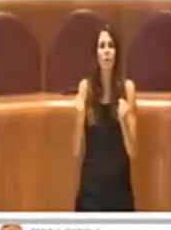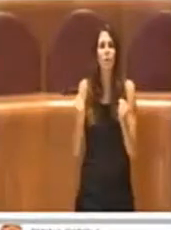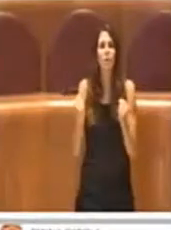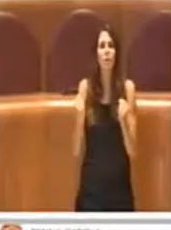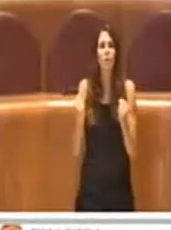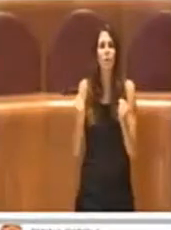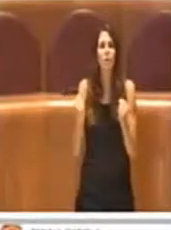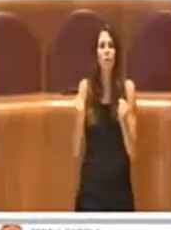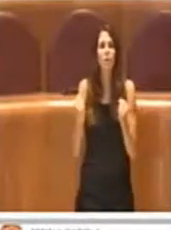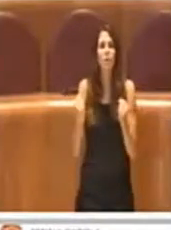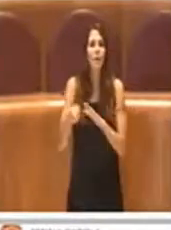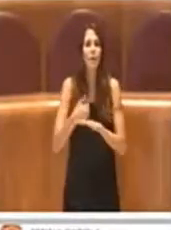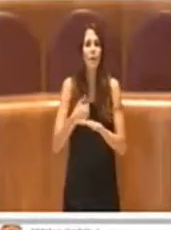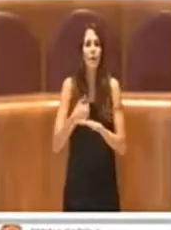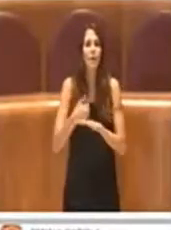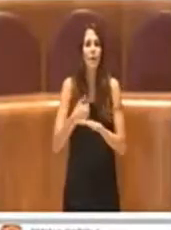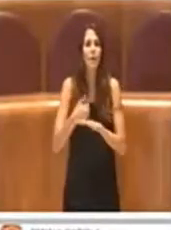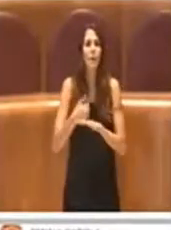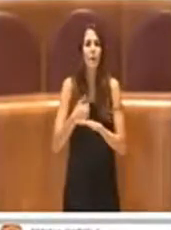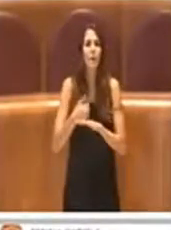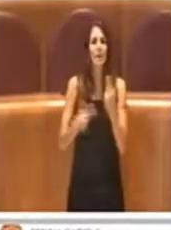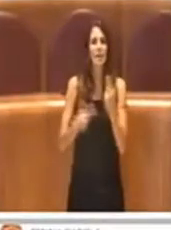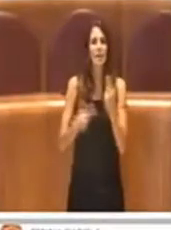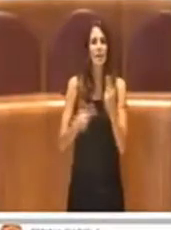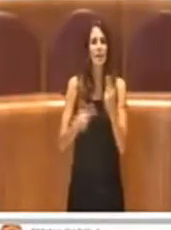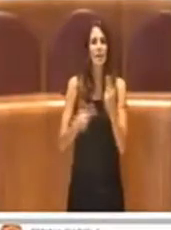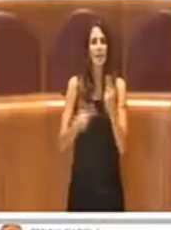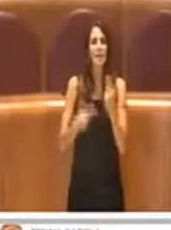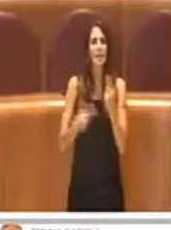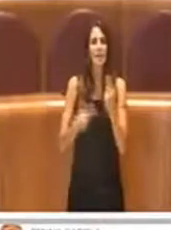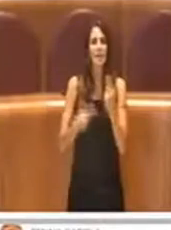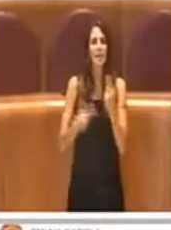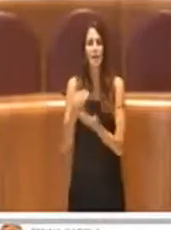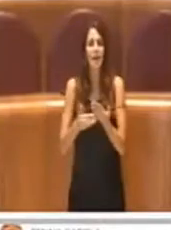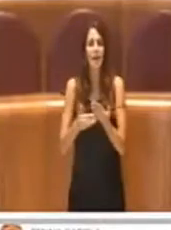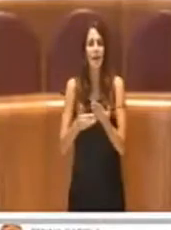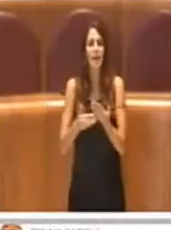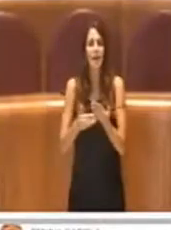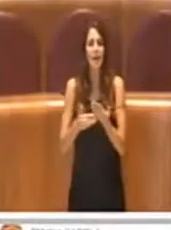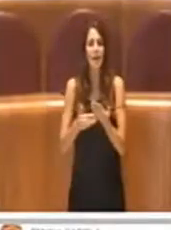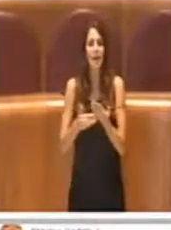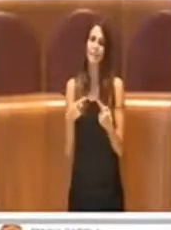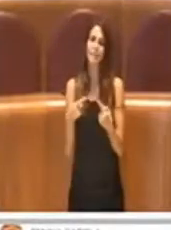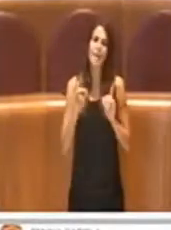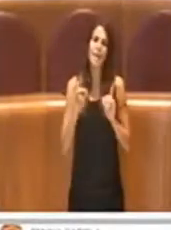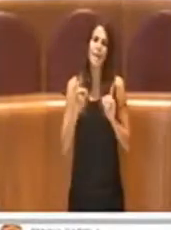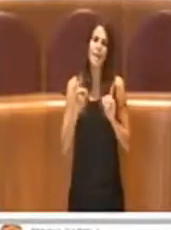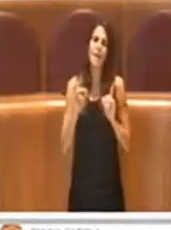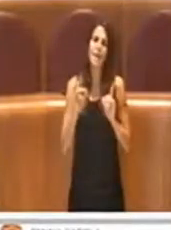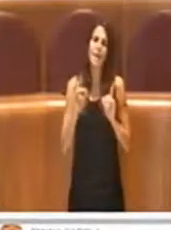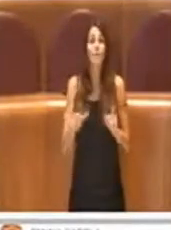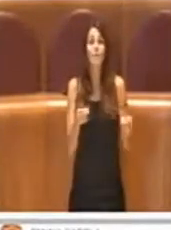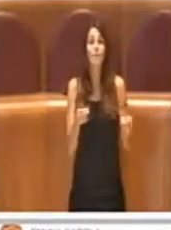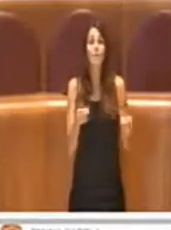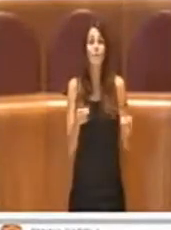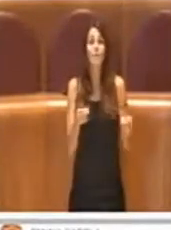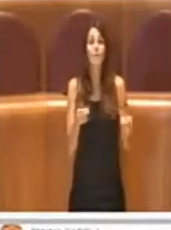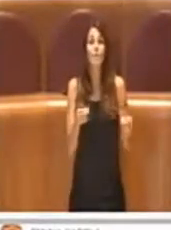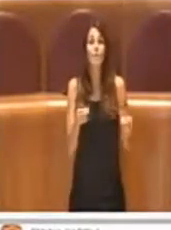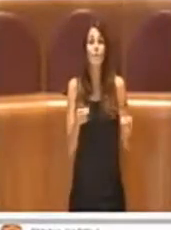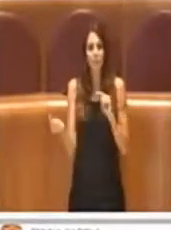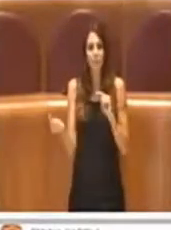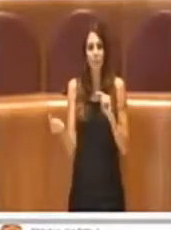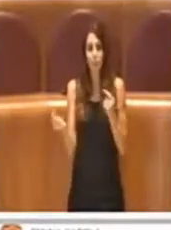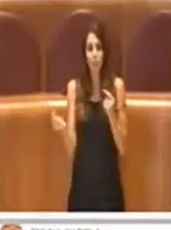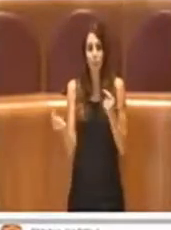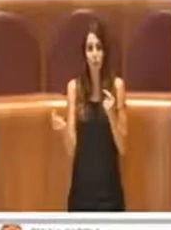iter amministrativo risulti completo e perfezionato. Questo naturalmente perché in fase di discussione nei municipi